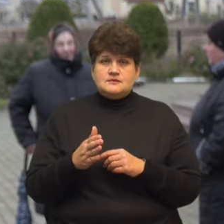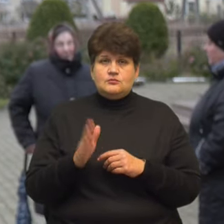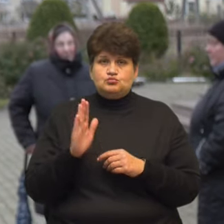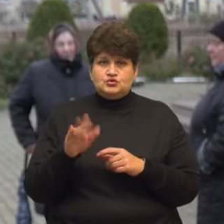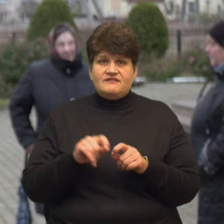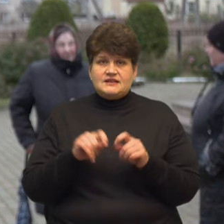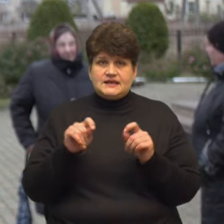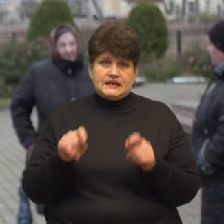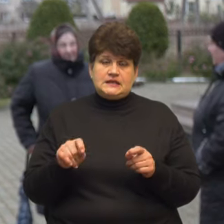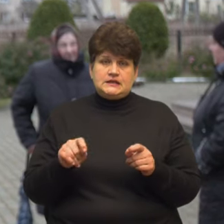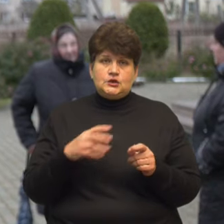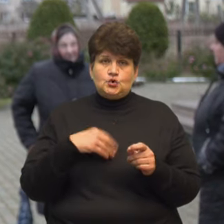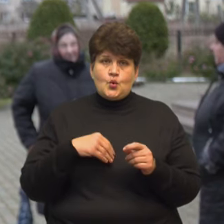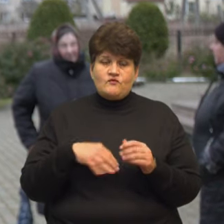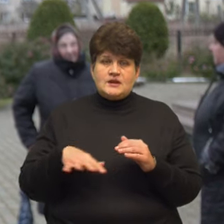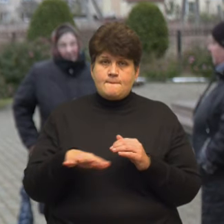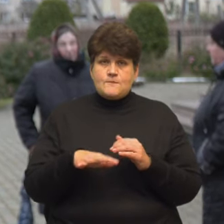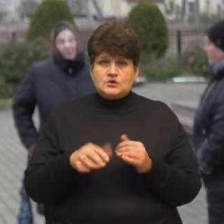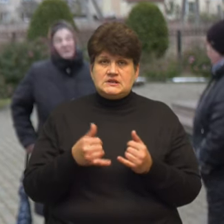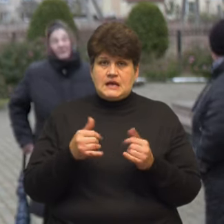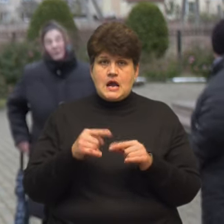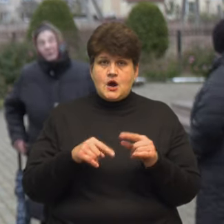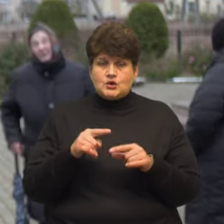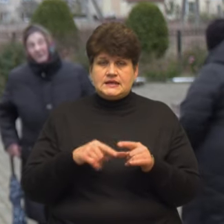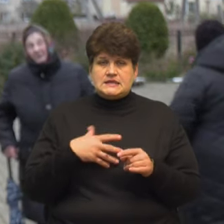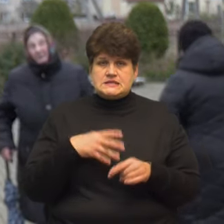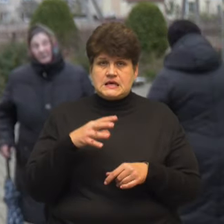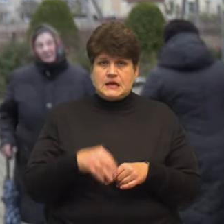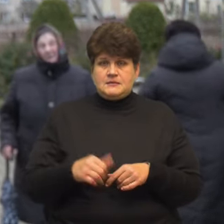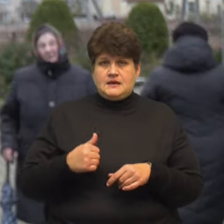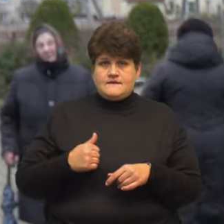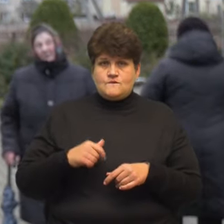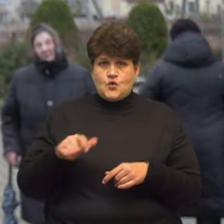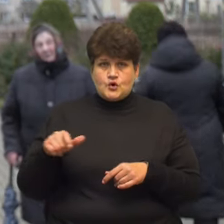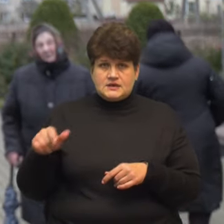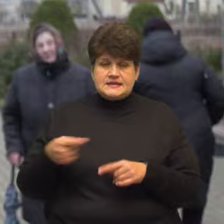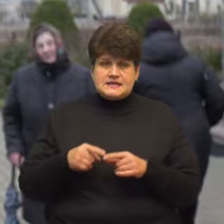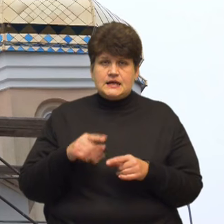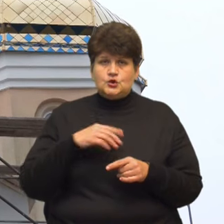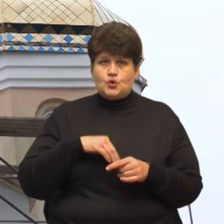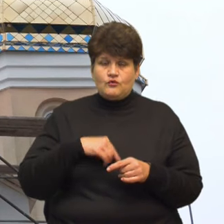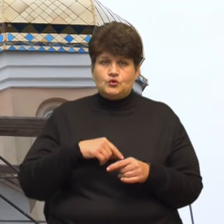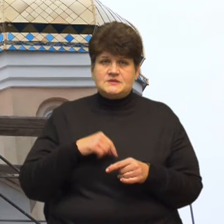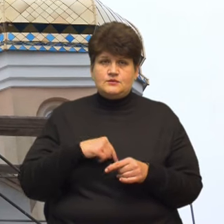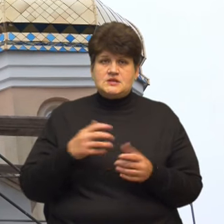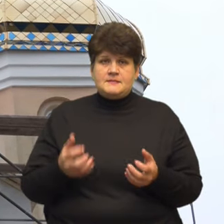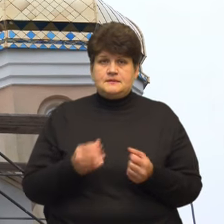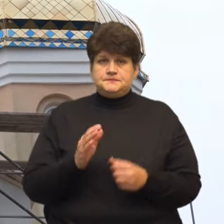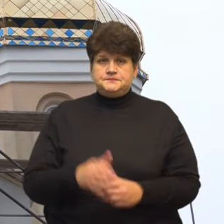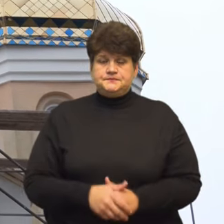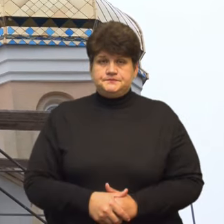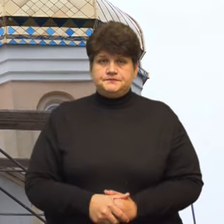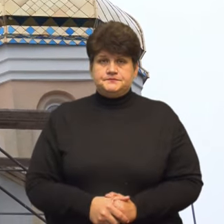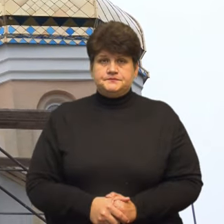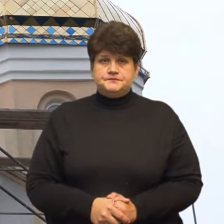відкритий такий духовний простір для родин загиблих воїнів така духовно-психологічна підтримка Діана качуровська Оксана